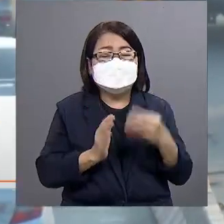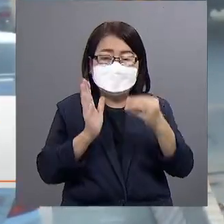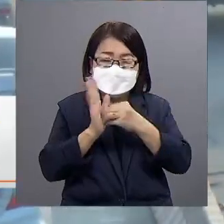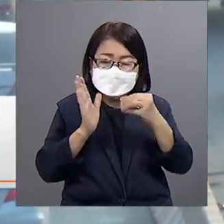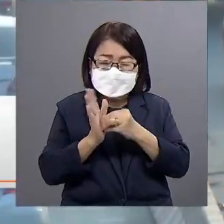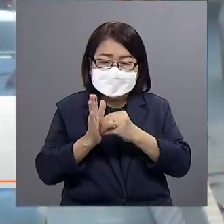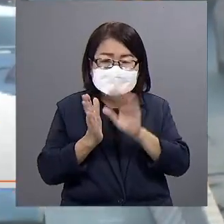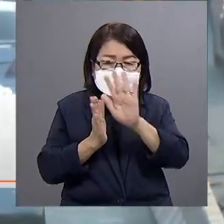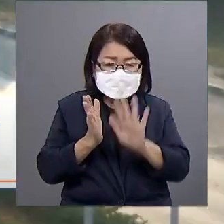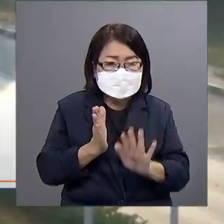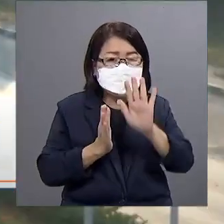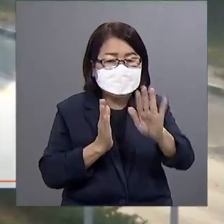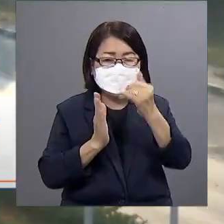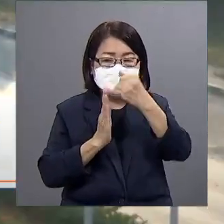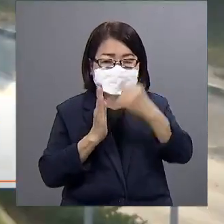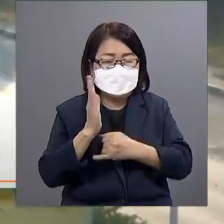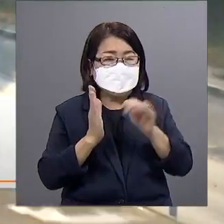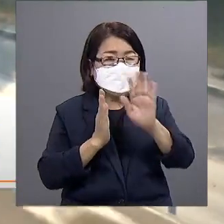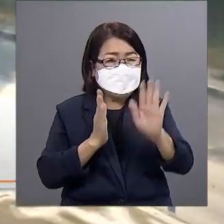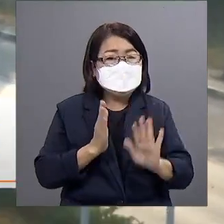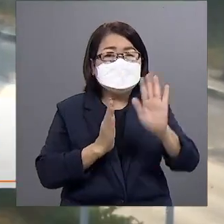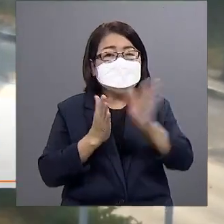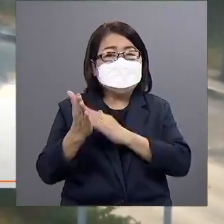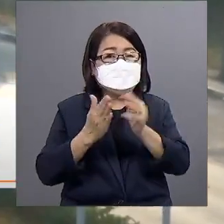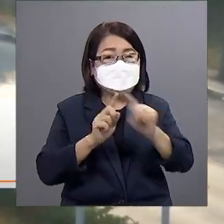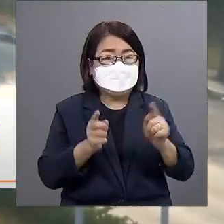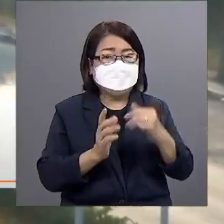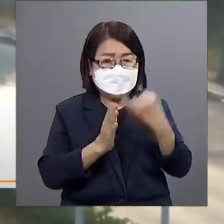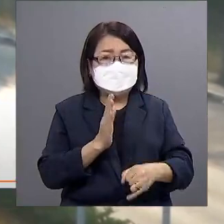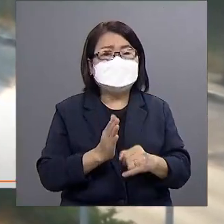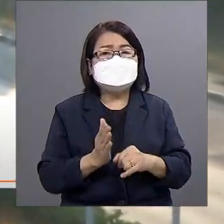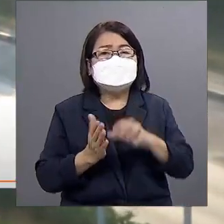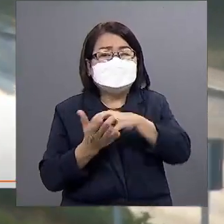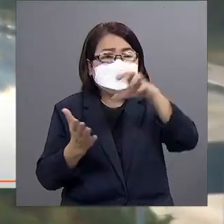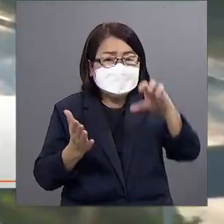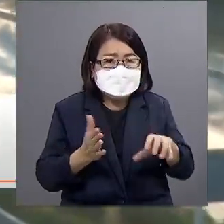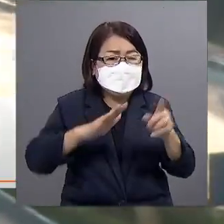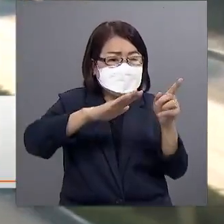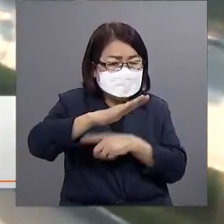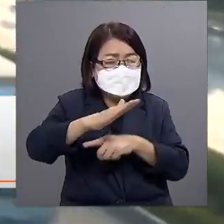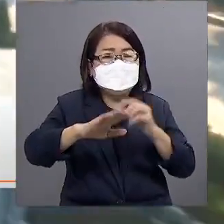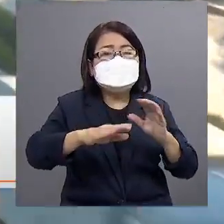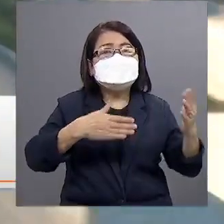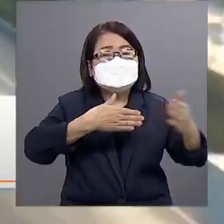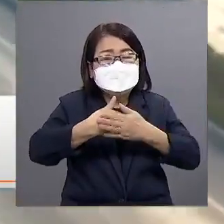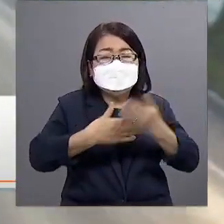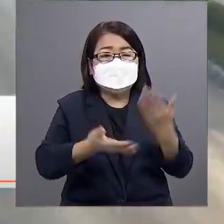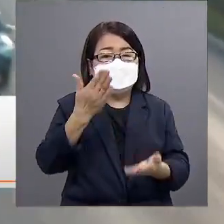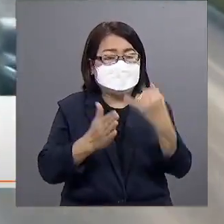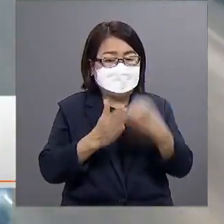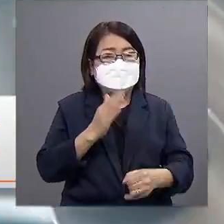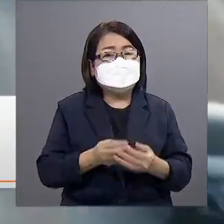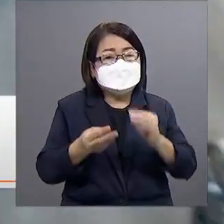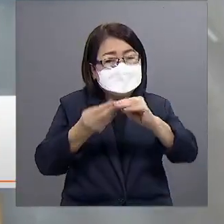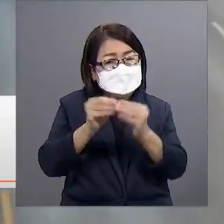ยซึ่งผิดกฎหมายนะครับการแก้ไขดัดแปลงแผ่นป้ายทะเบียนรถบางส่วนหรือทั้งหมดนะครับไม่ว่าจะเป็นการเขียนตัวเลขทับการน